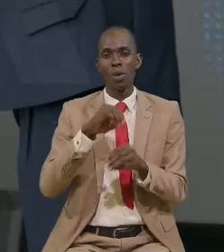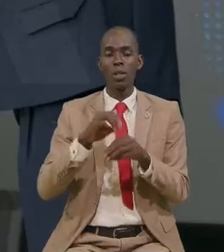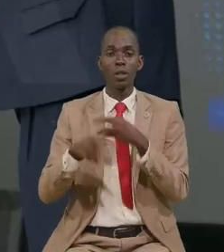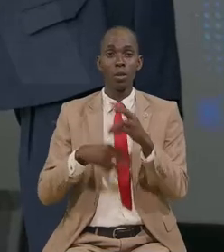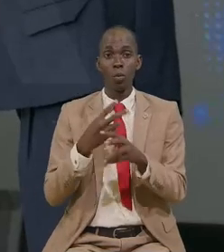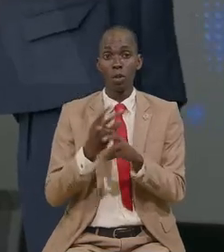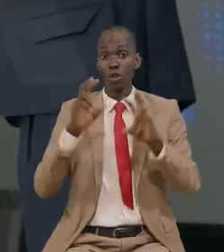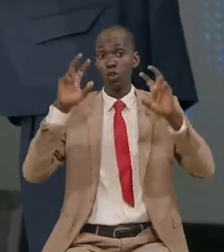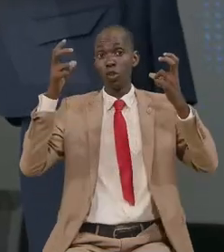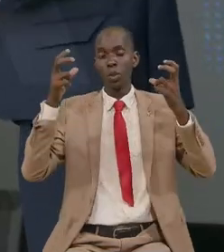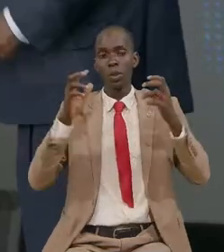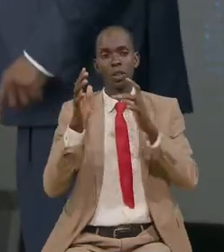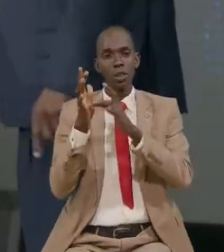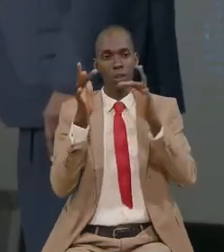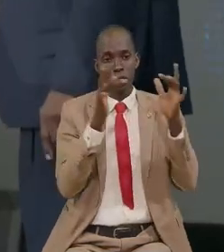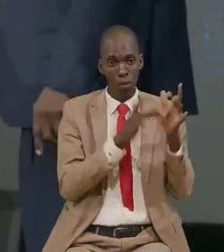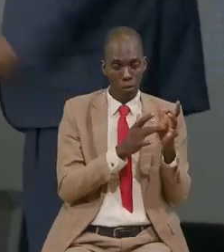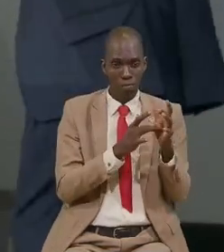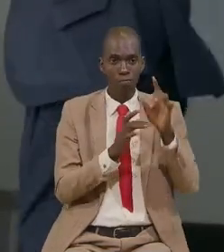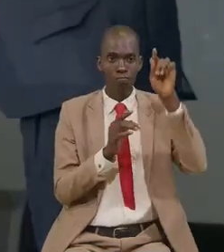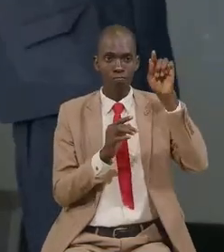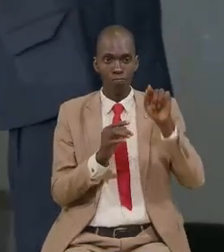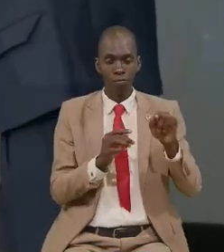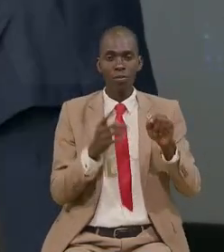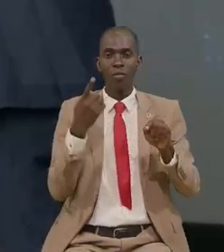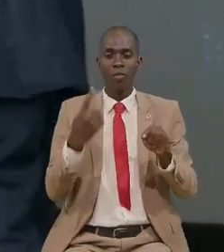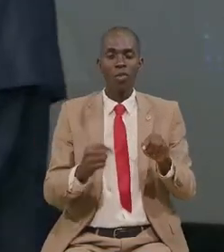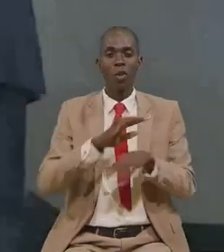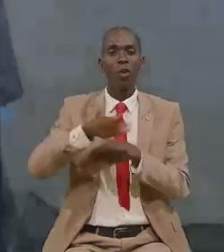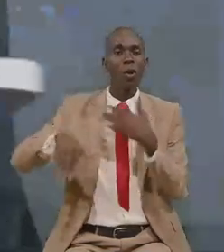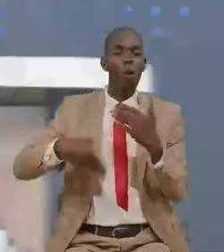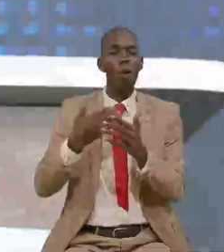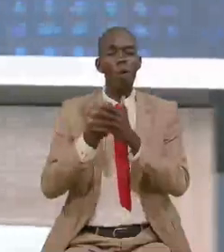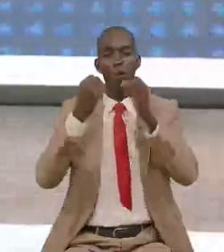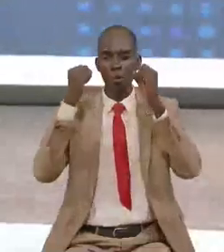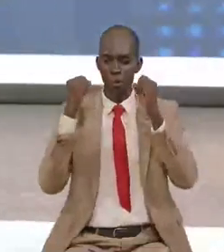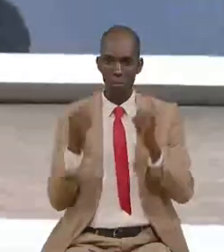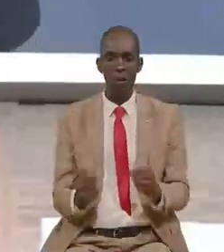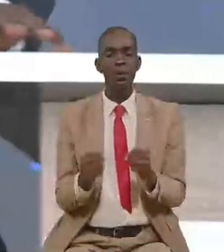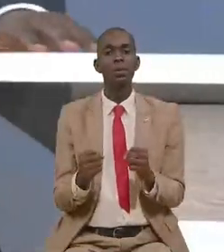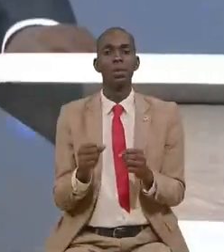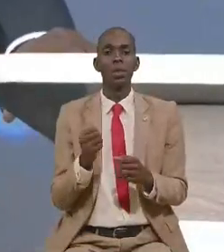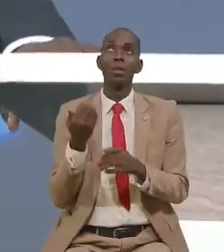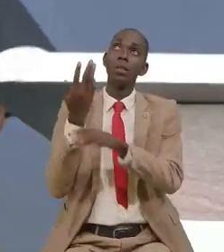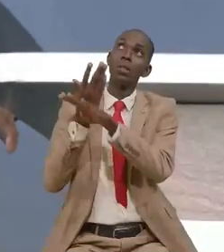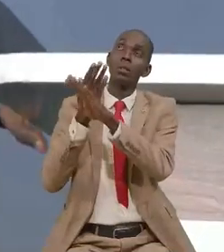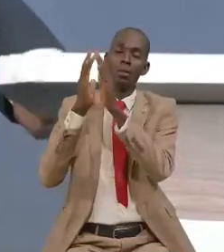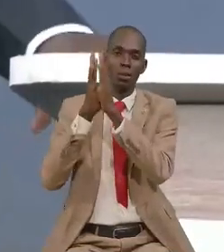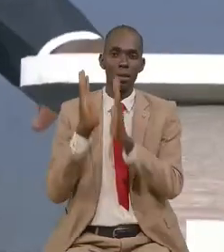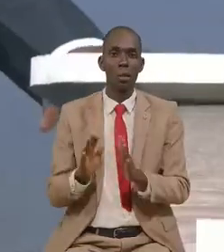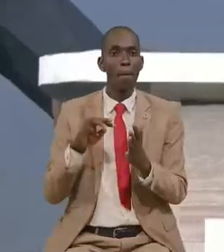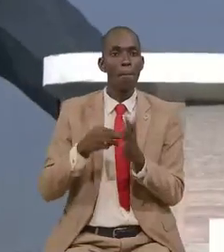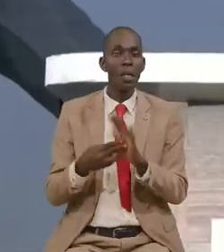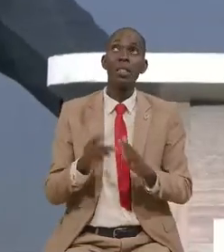nous considérons, c'est Jésus, l'avocat tout puissant. Tout puissant ici, l'expression, c'est qu'il a la force, il a